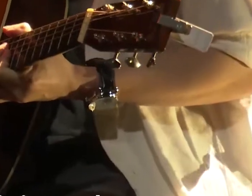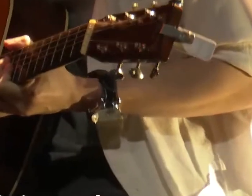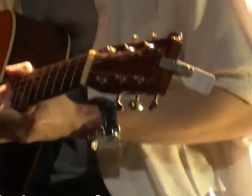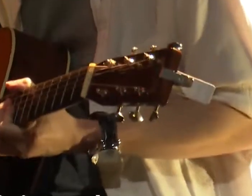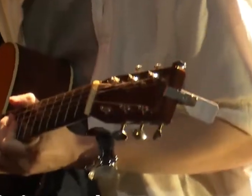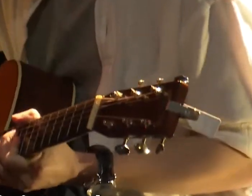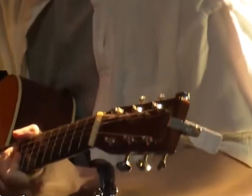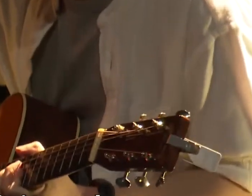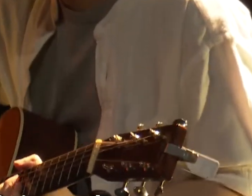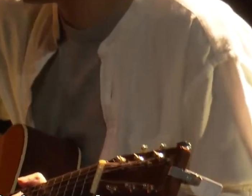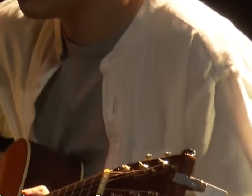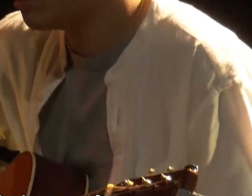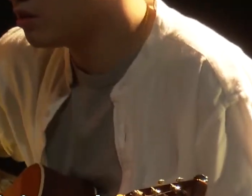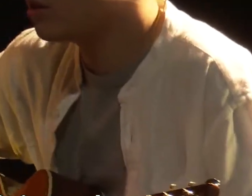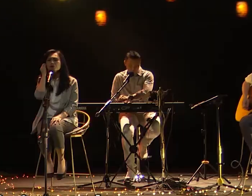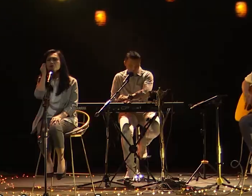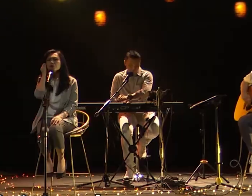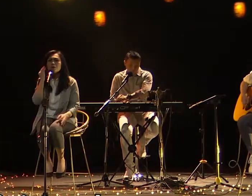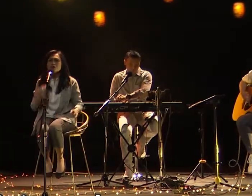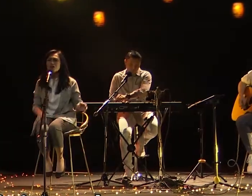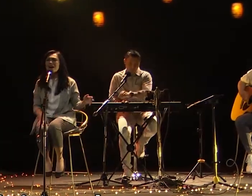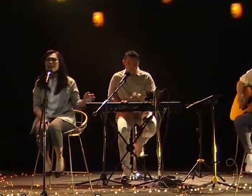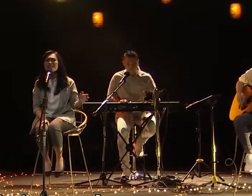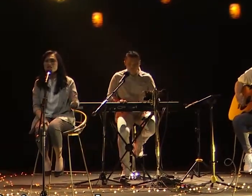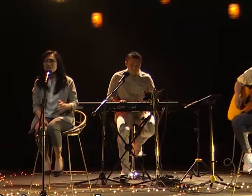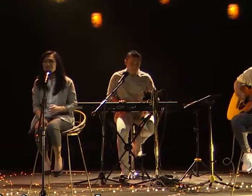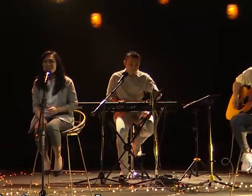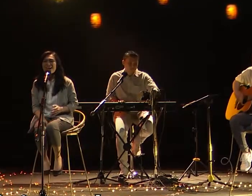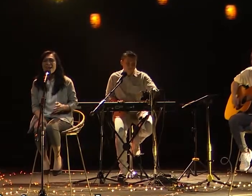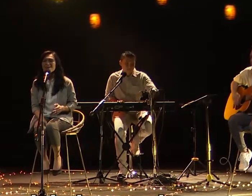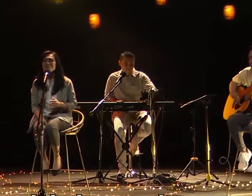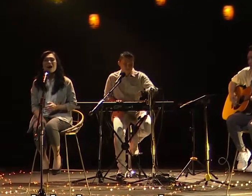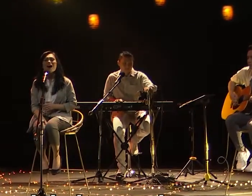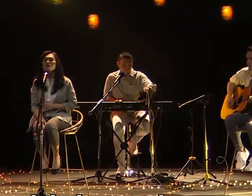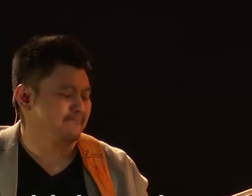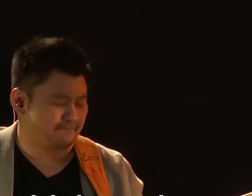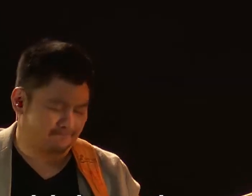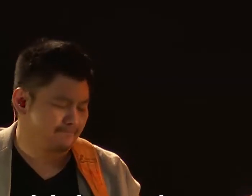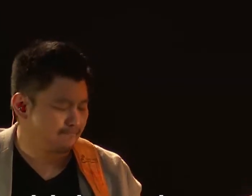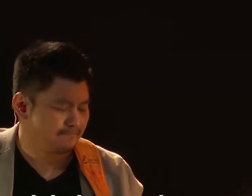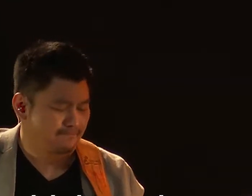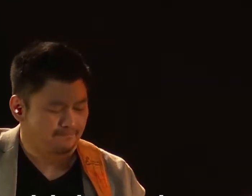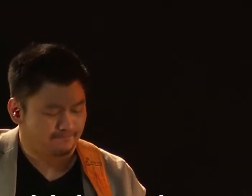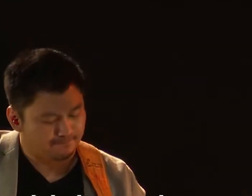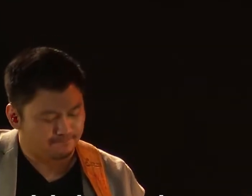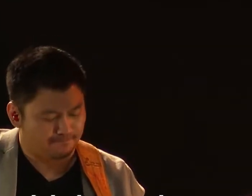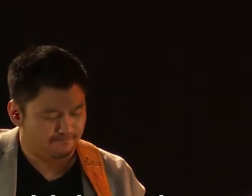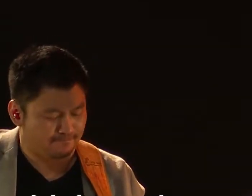Ku tahu diriku menjadi ciptaan baru.